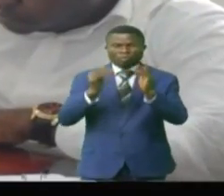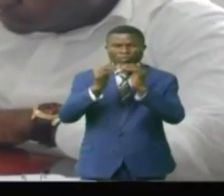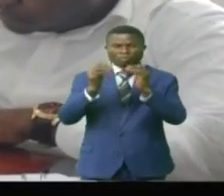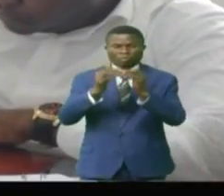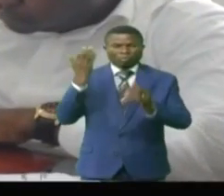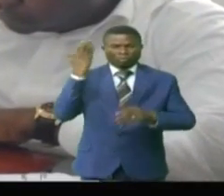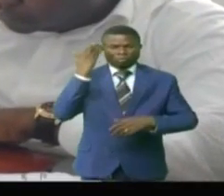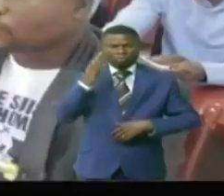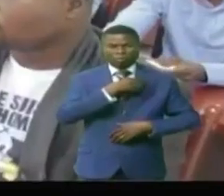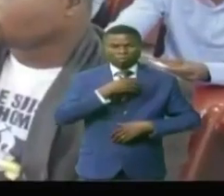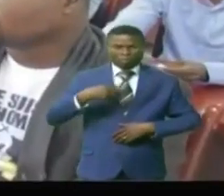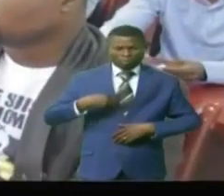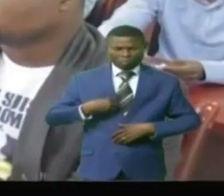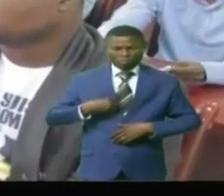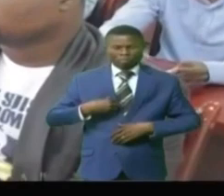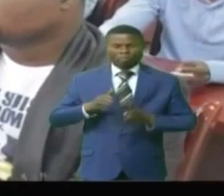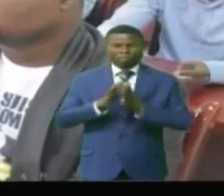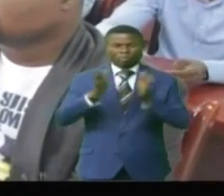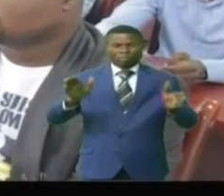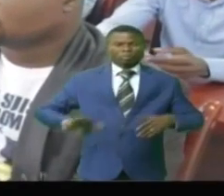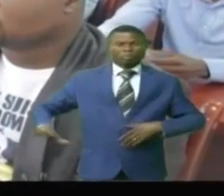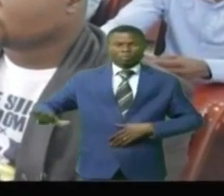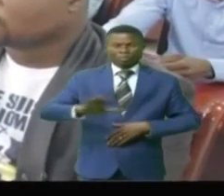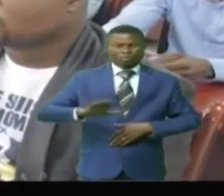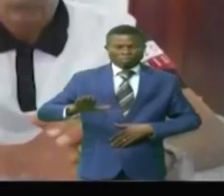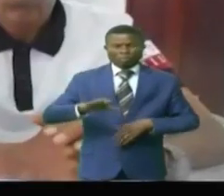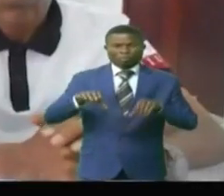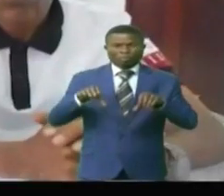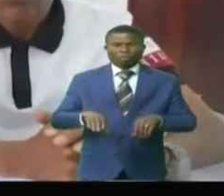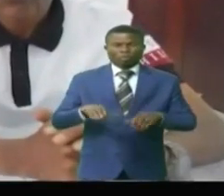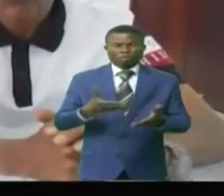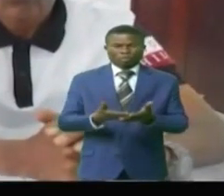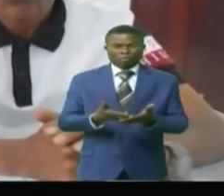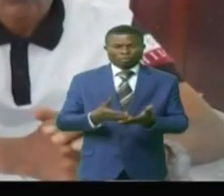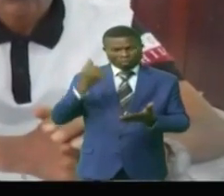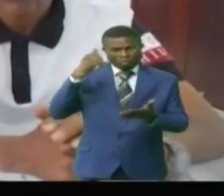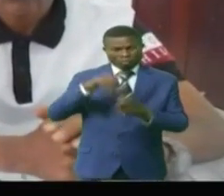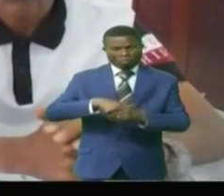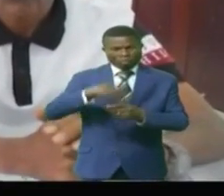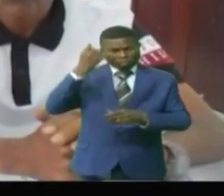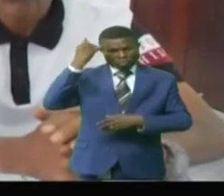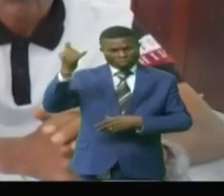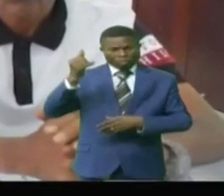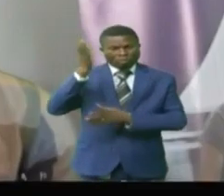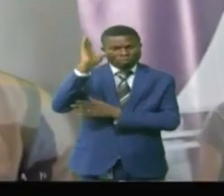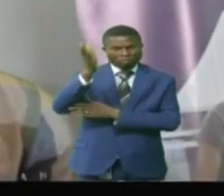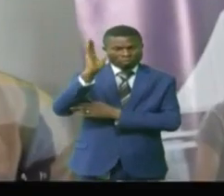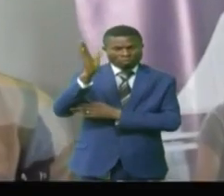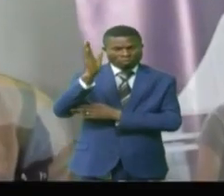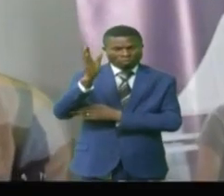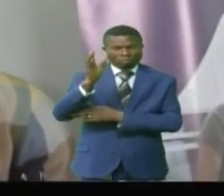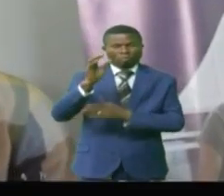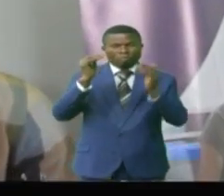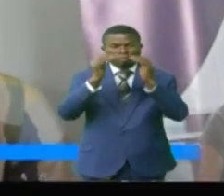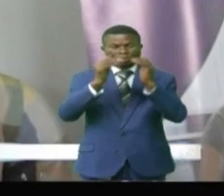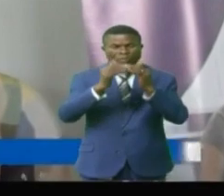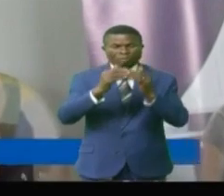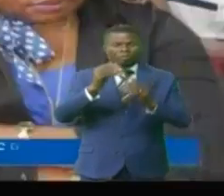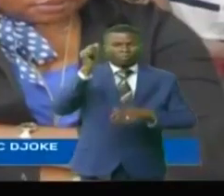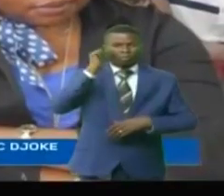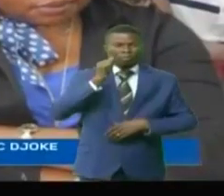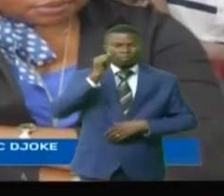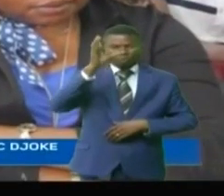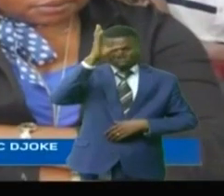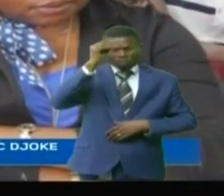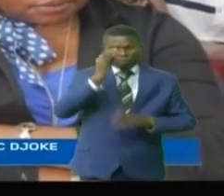masculinité positive dans l'ensemble du territoire national. Dans cette logique, une conférence sur la masculinité positive